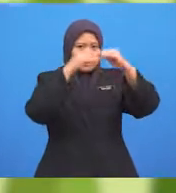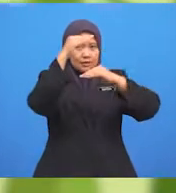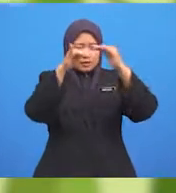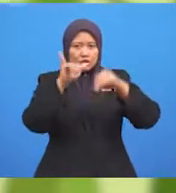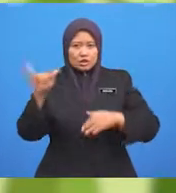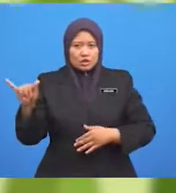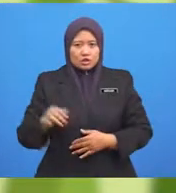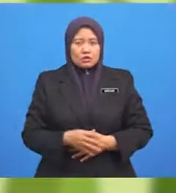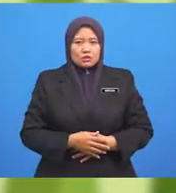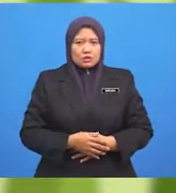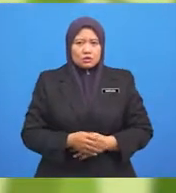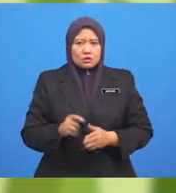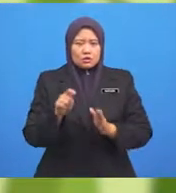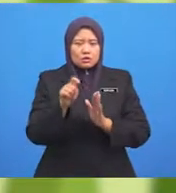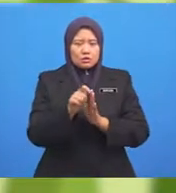Terlalu